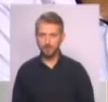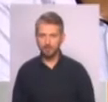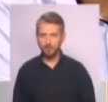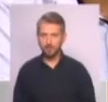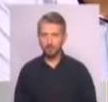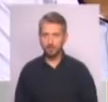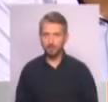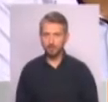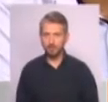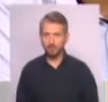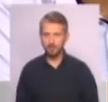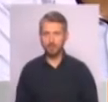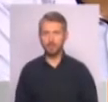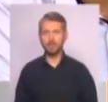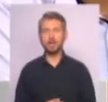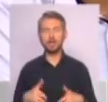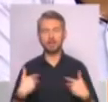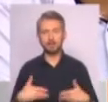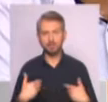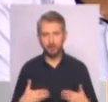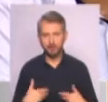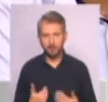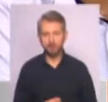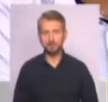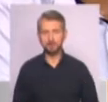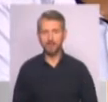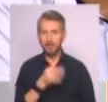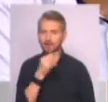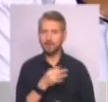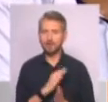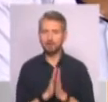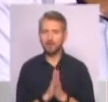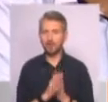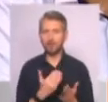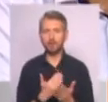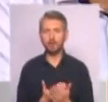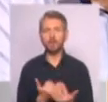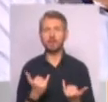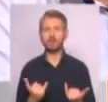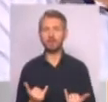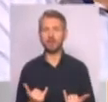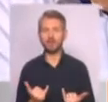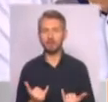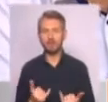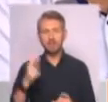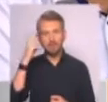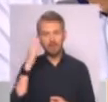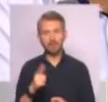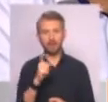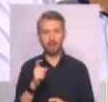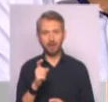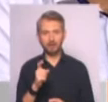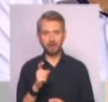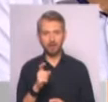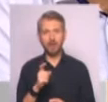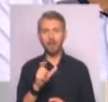Ви в ефірі. Добрий день. Здравствуйте. Добрий день. Скажите, пожалуйста, вот сейчас Київгаз Енерджі